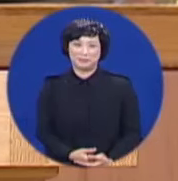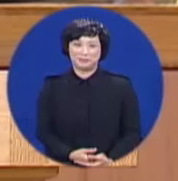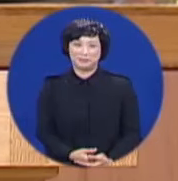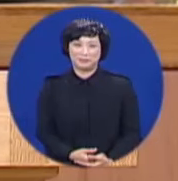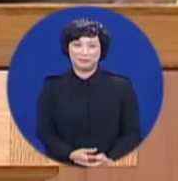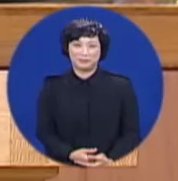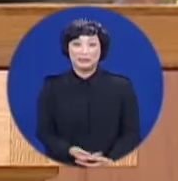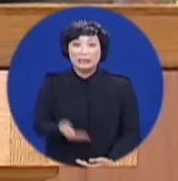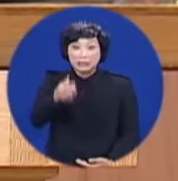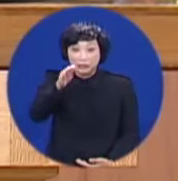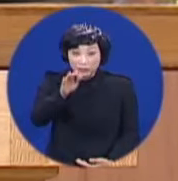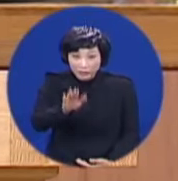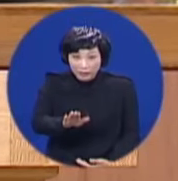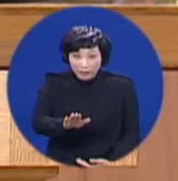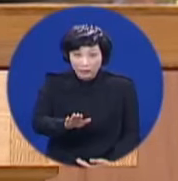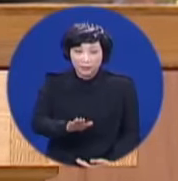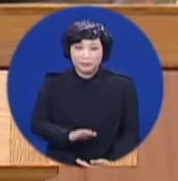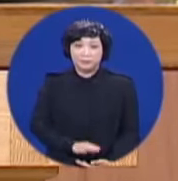그러나